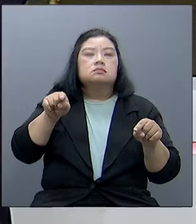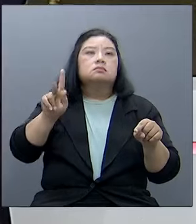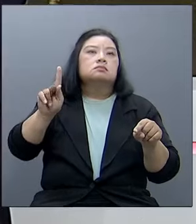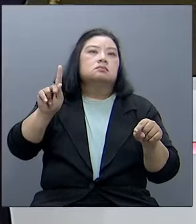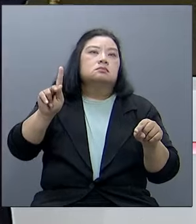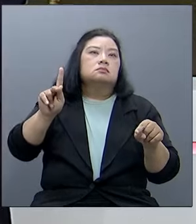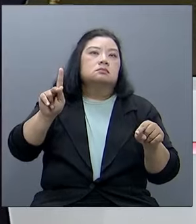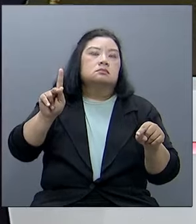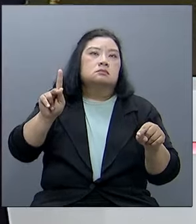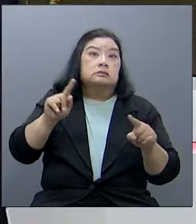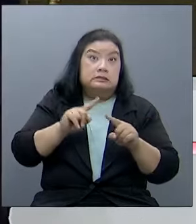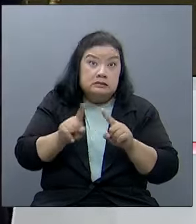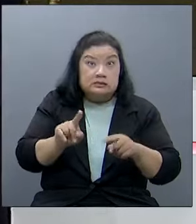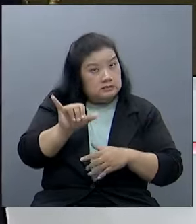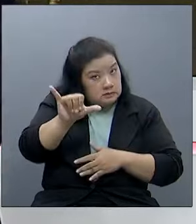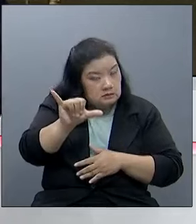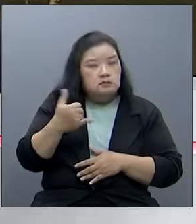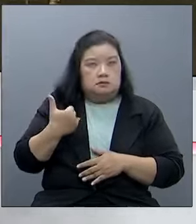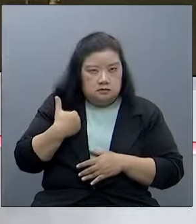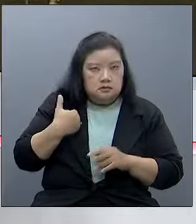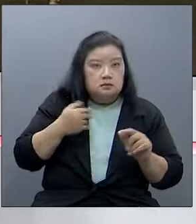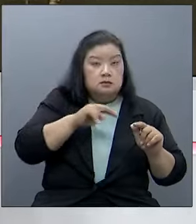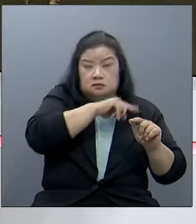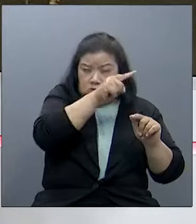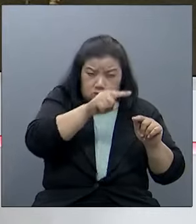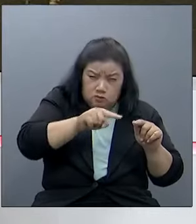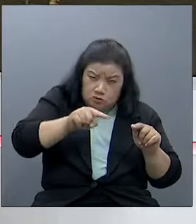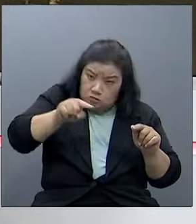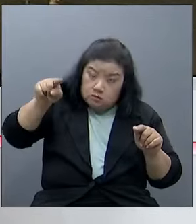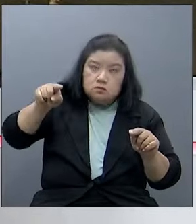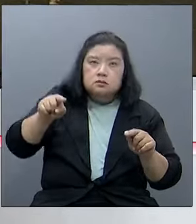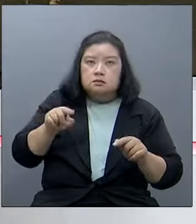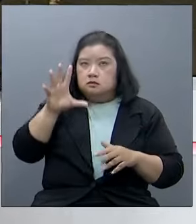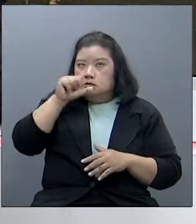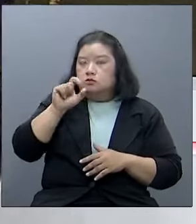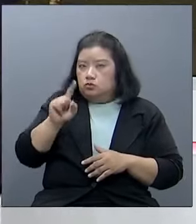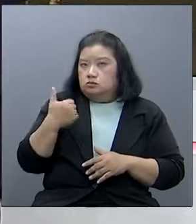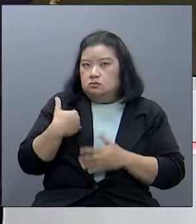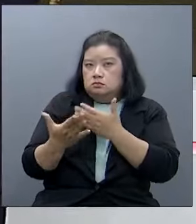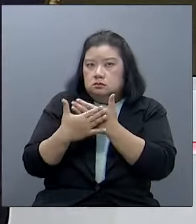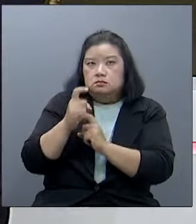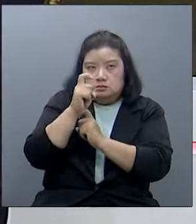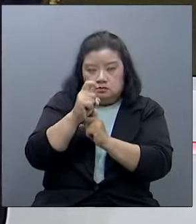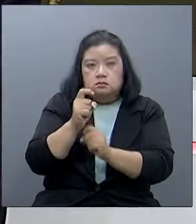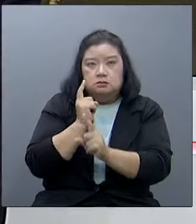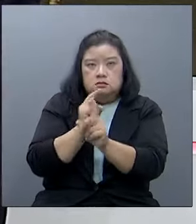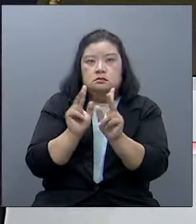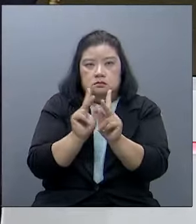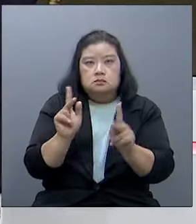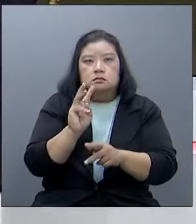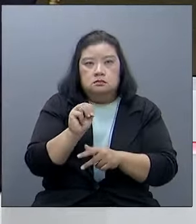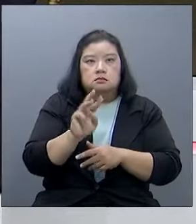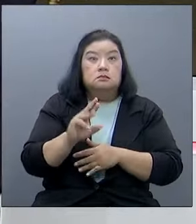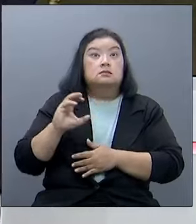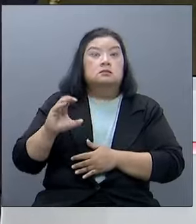่มนยังไม่ใช่ที่สดของแ่น้ำของค่ะเพระว่ามีระดับข้าดการี่MRC หรอว่าขนากมัทธการร่มน้ำของ